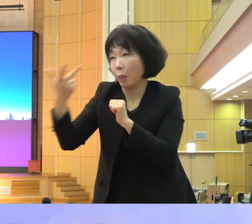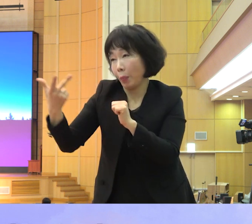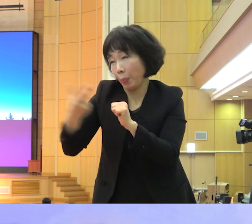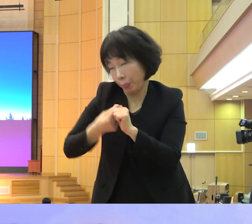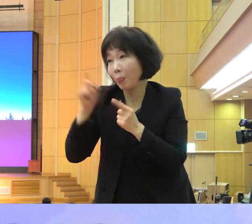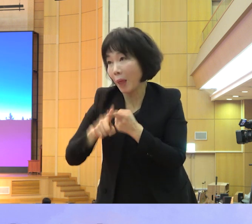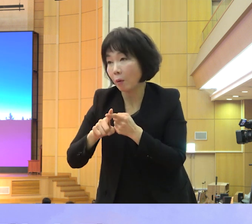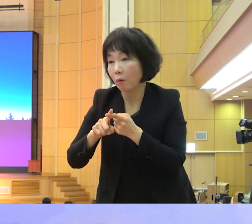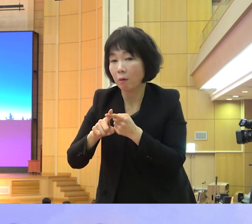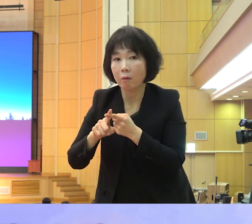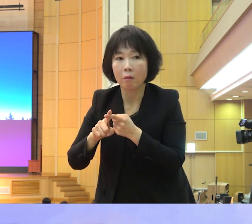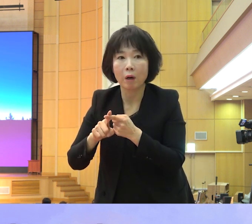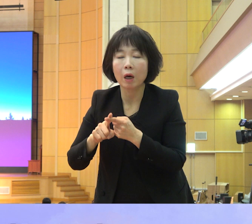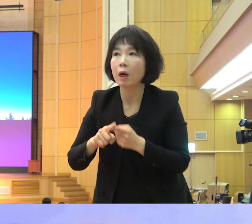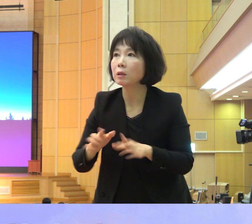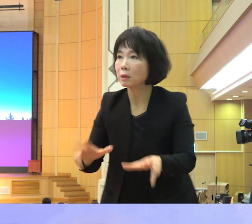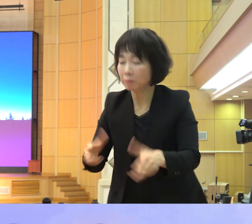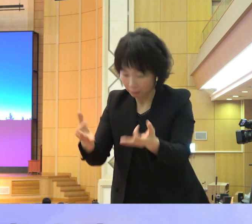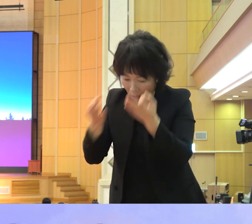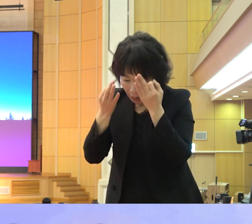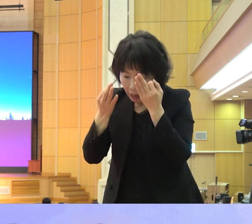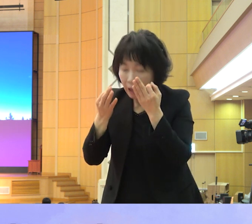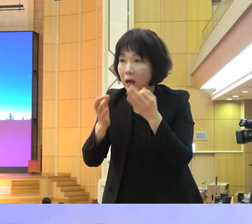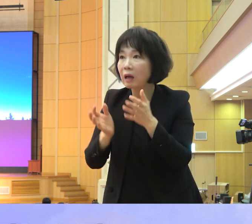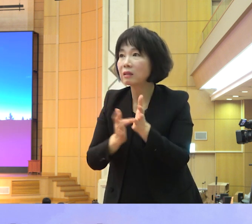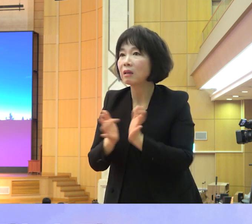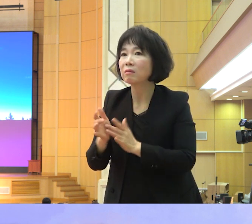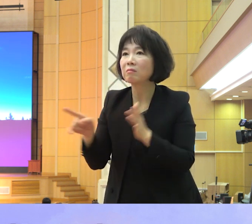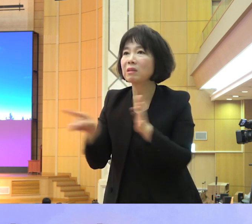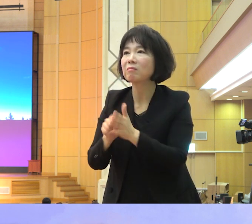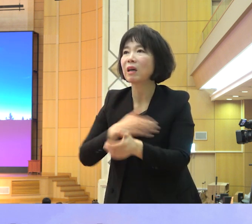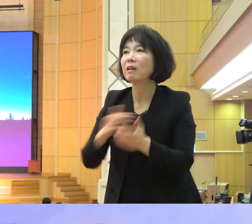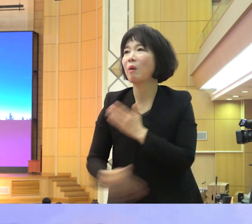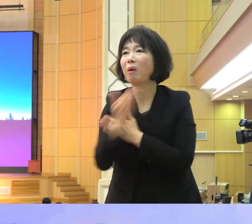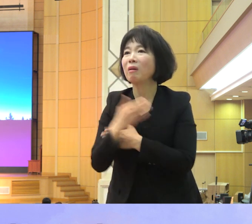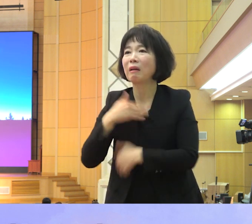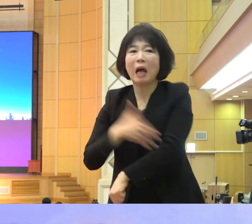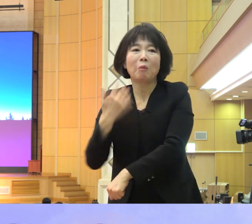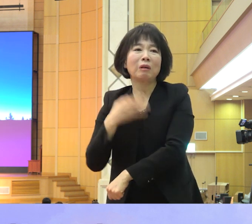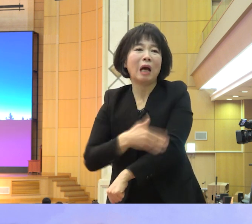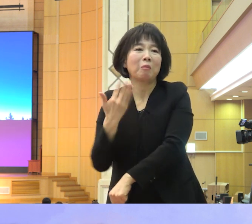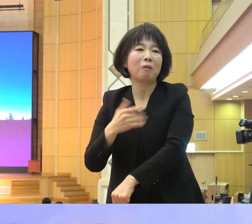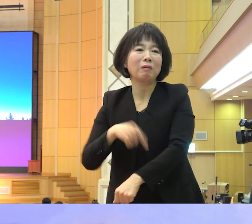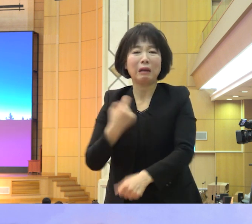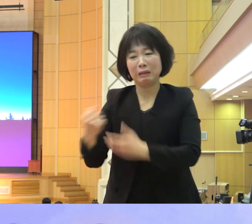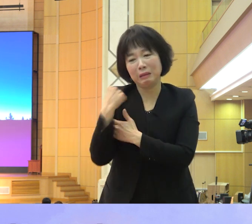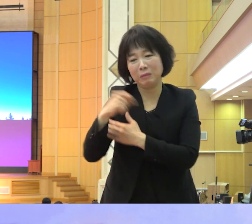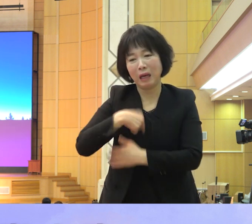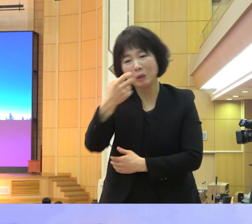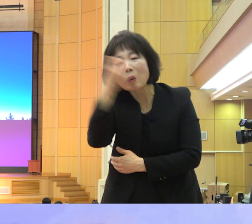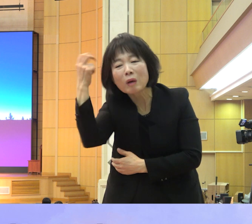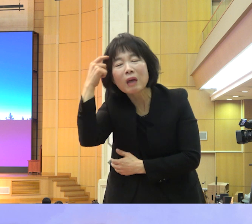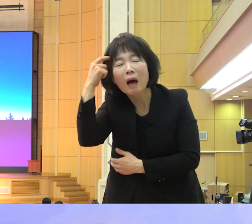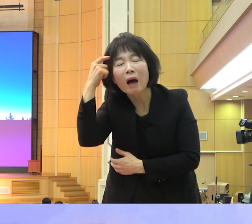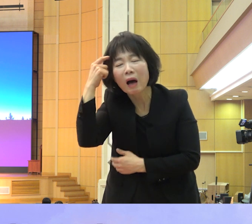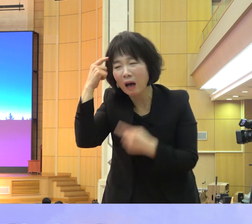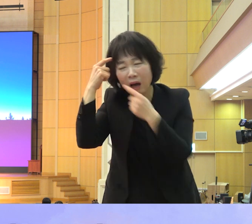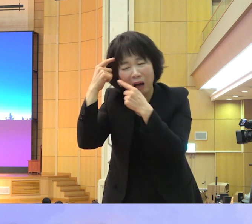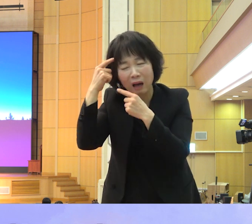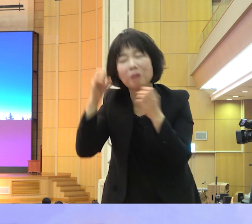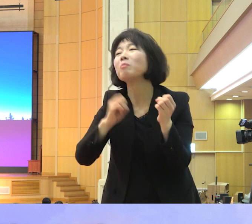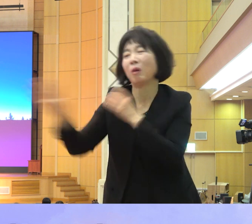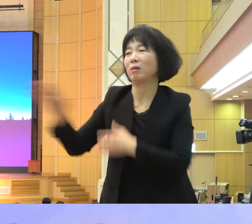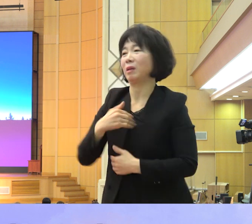들어보니 지금까지 내가 예수를 믿는다고 하면서도 내가 그냥 그물 던지고 내가 그냥 사업을